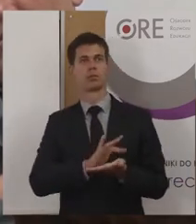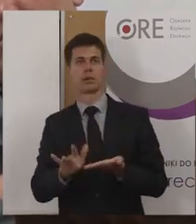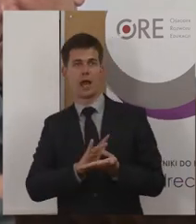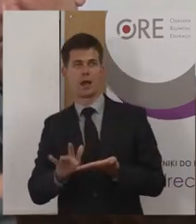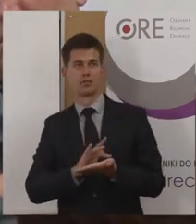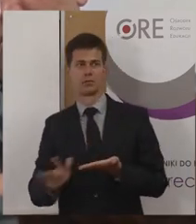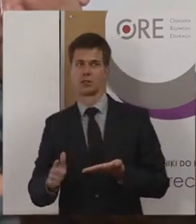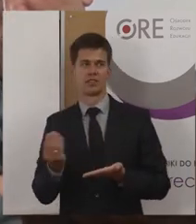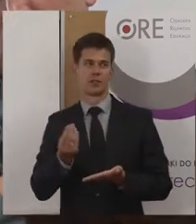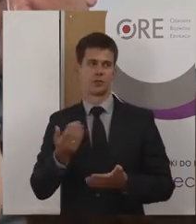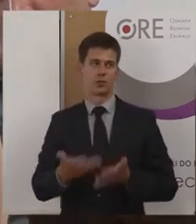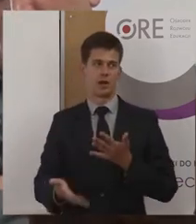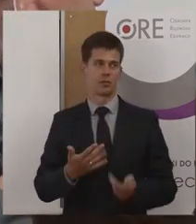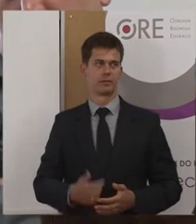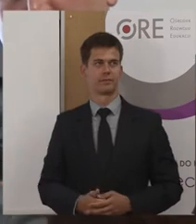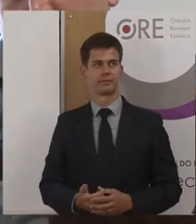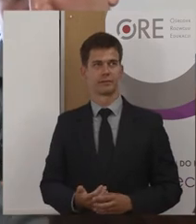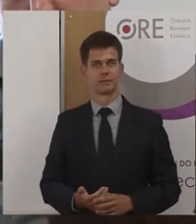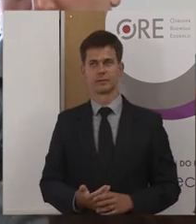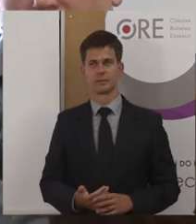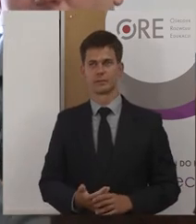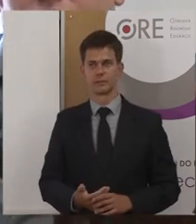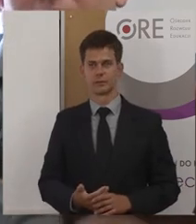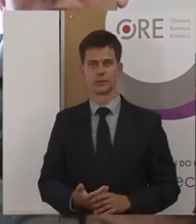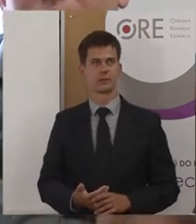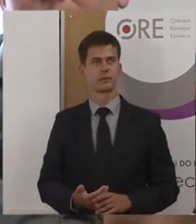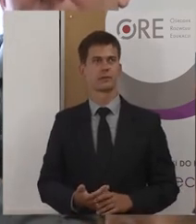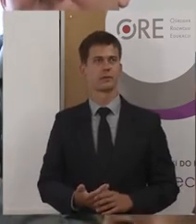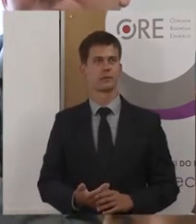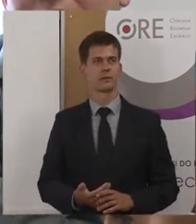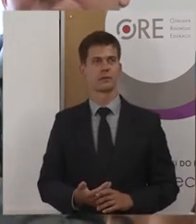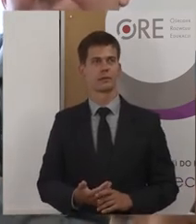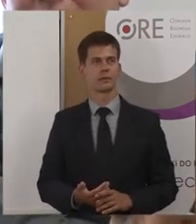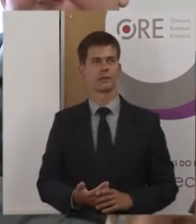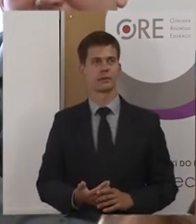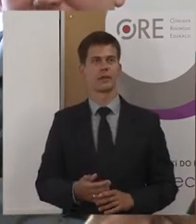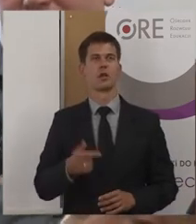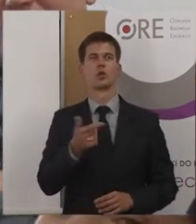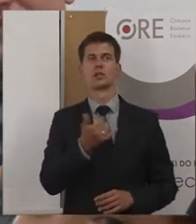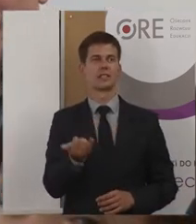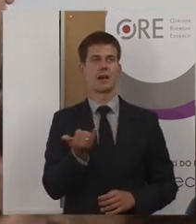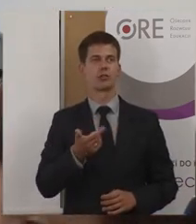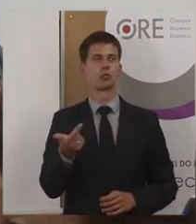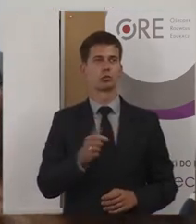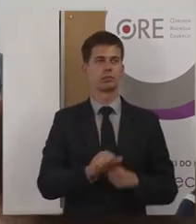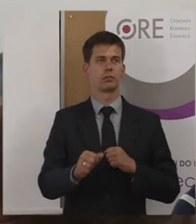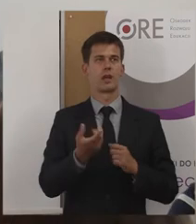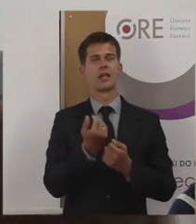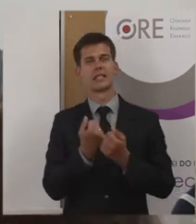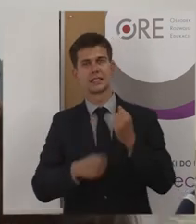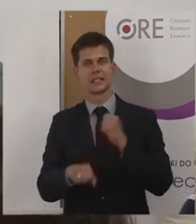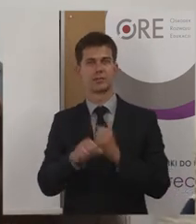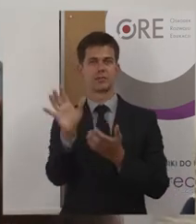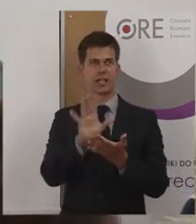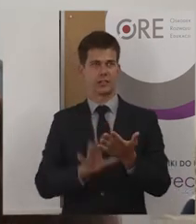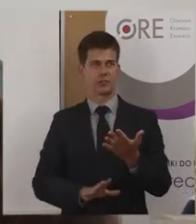dostępności do tego zapisu. Tak to technicznie wygląda. Oczywiście do wszelkiej innej treści. No ale treść alternatywna